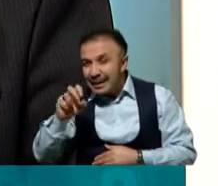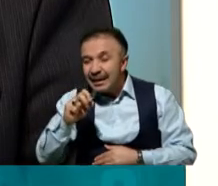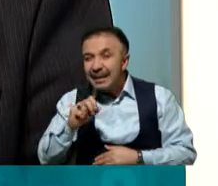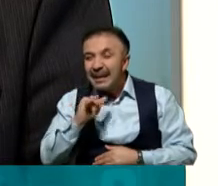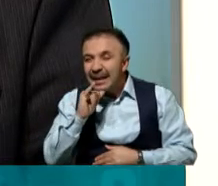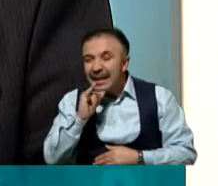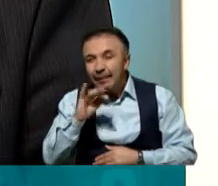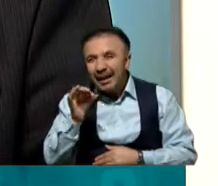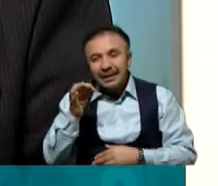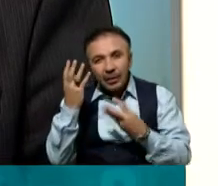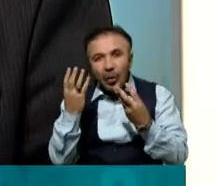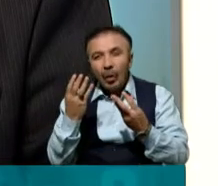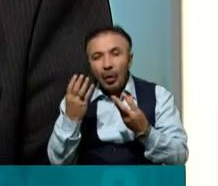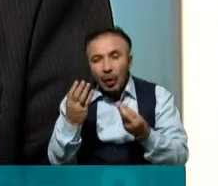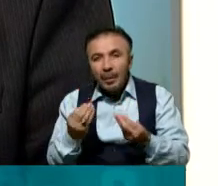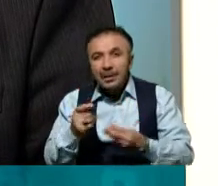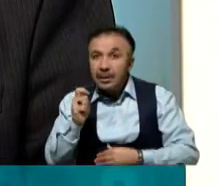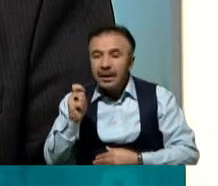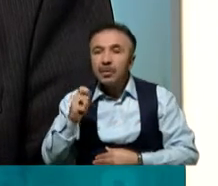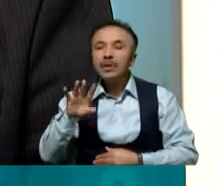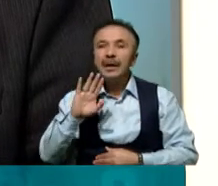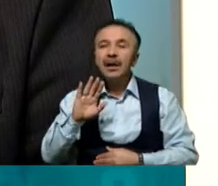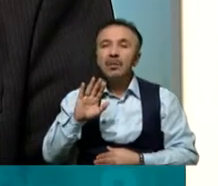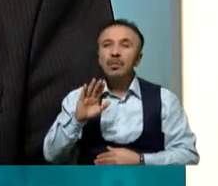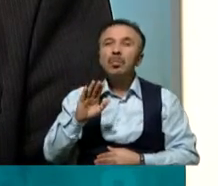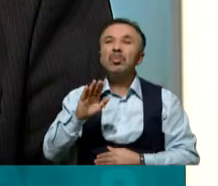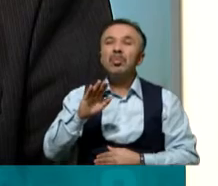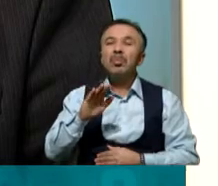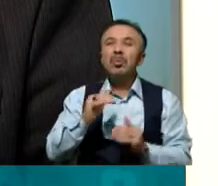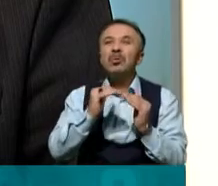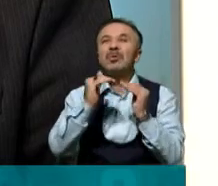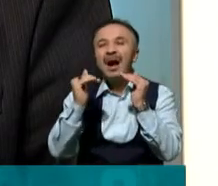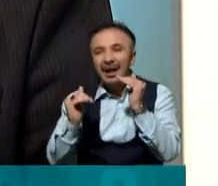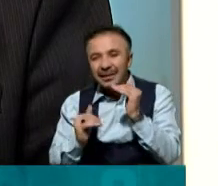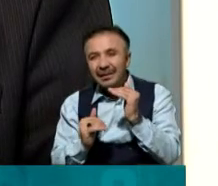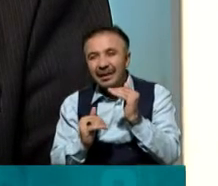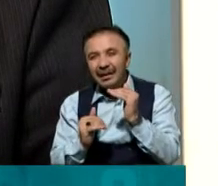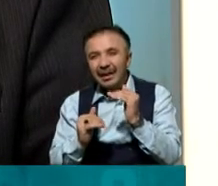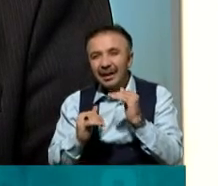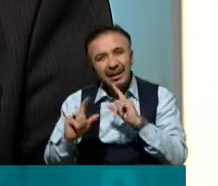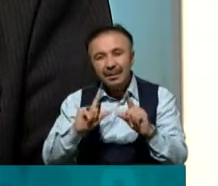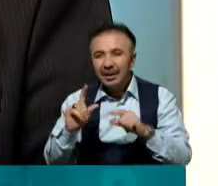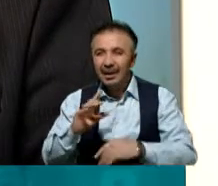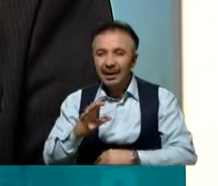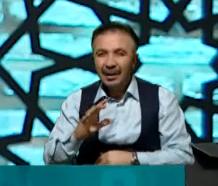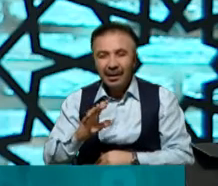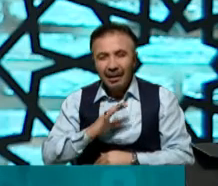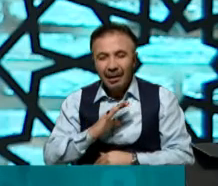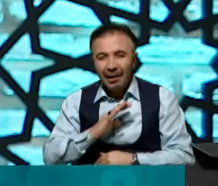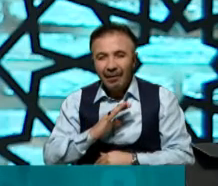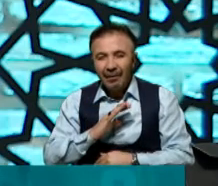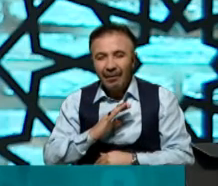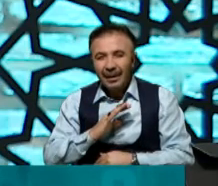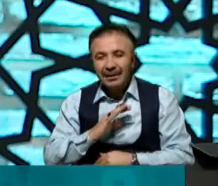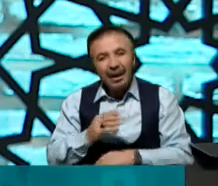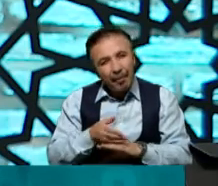Yani bunun altında da imkanı varsa, geçinebiliyorsa, adam yani, kendine yetiyorsa. Tabii kendi kendine